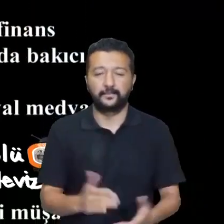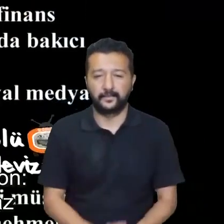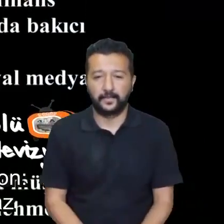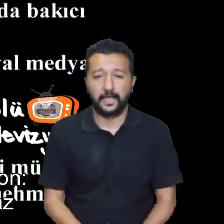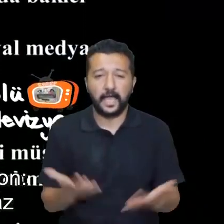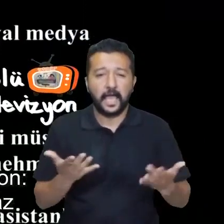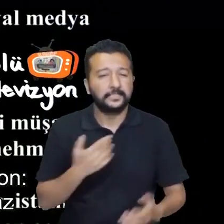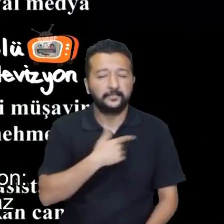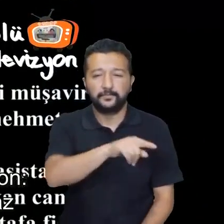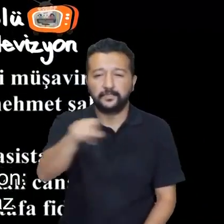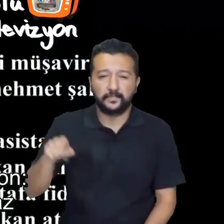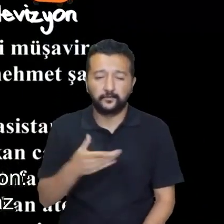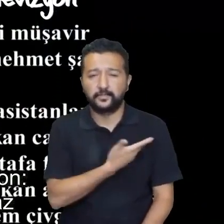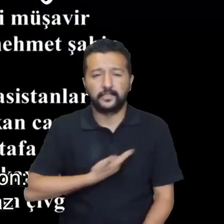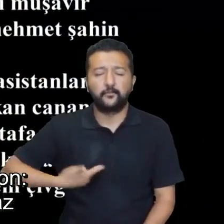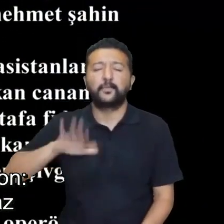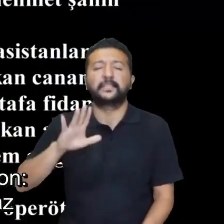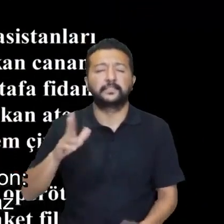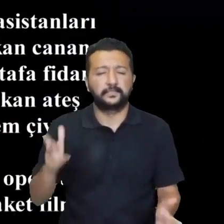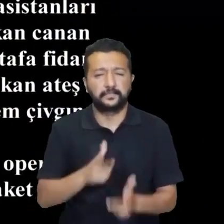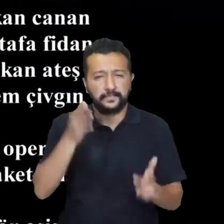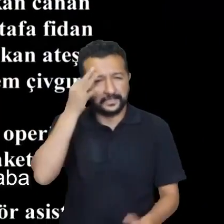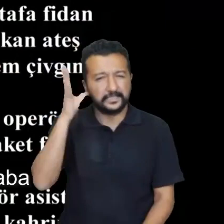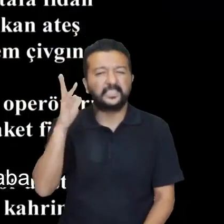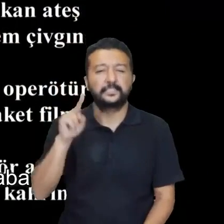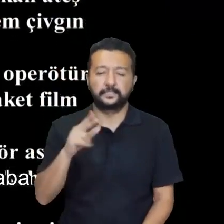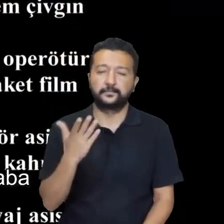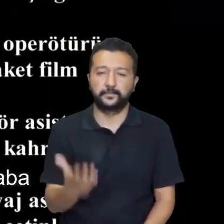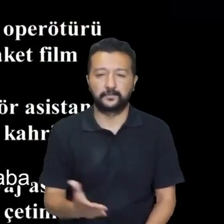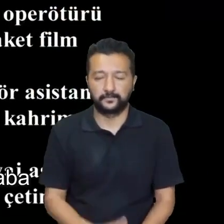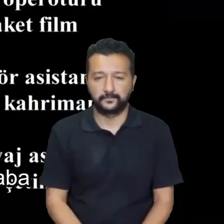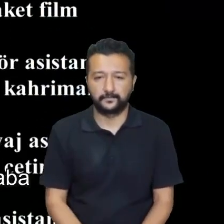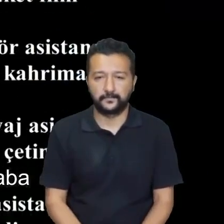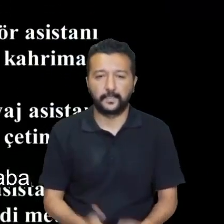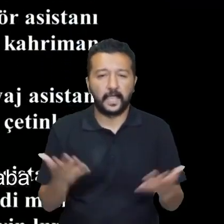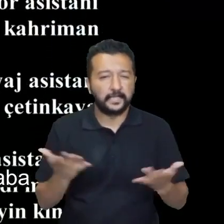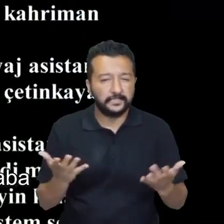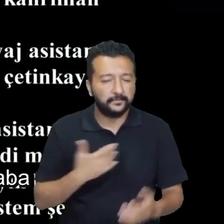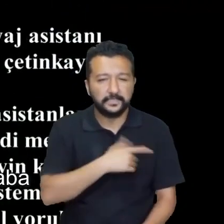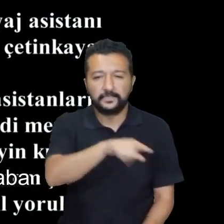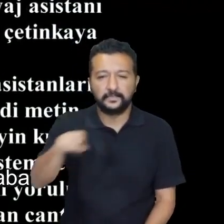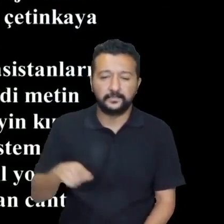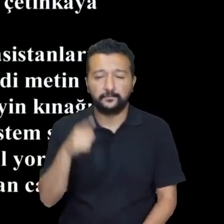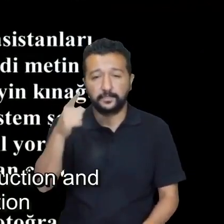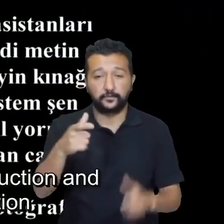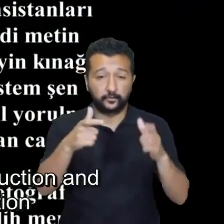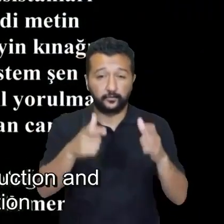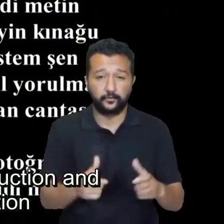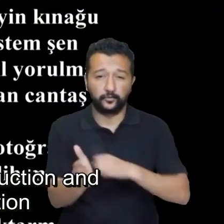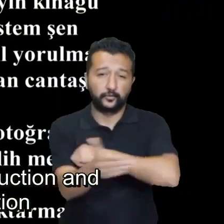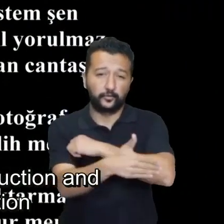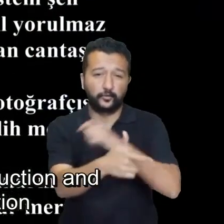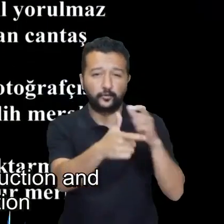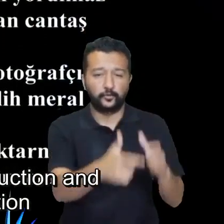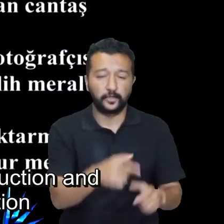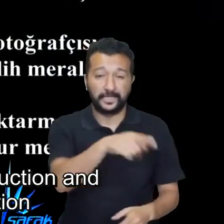özel anlamıyoruz yazdı. Hangimiz sevmedik? Yorumcu Müslüm Gürses. Söz Ali Pekin Türe. Müzik Ali Osman Erbaşı. Oyuncular Itır